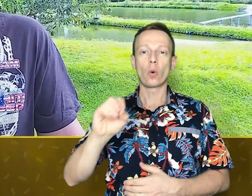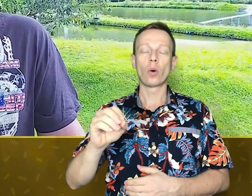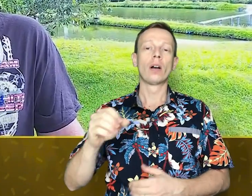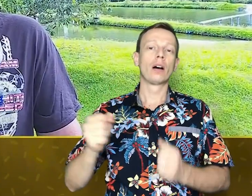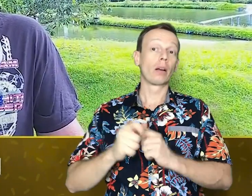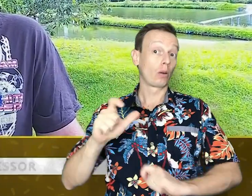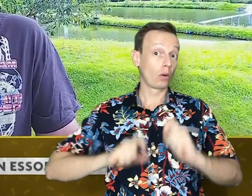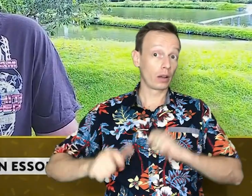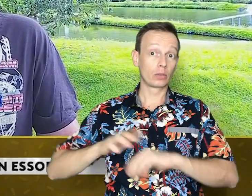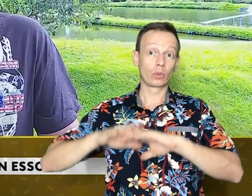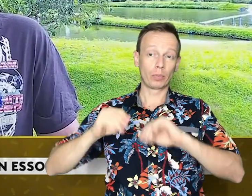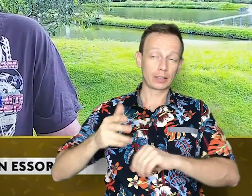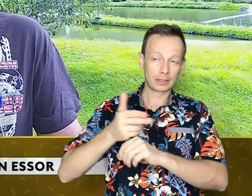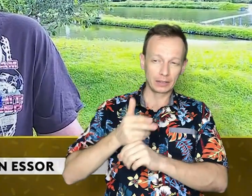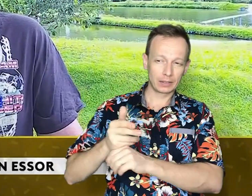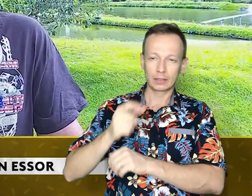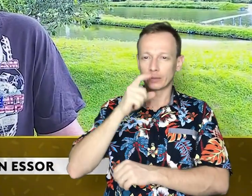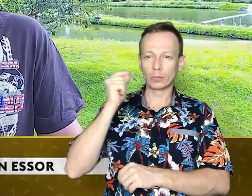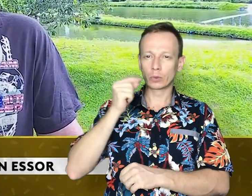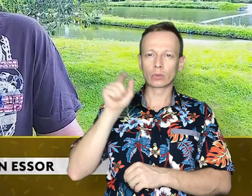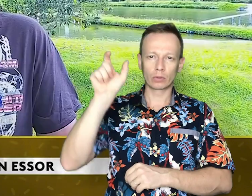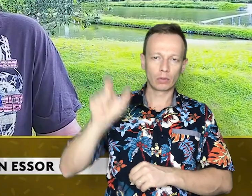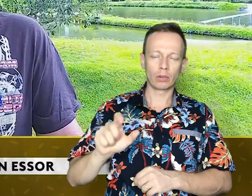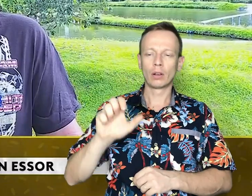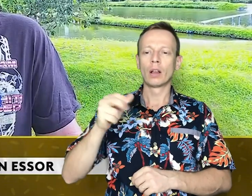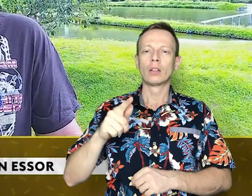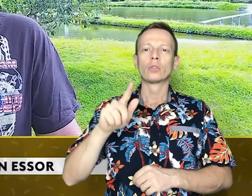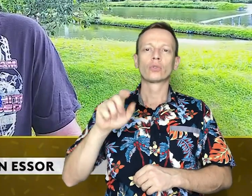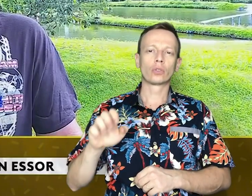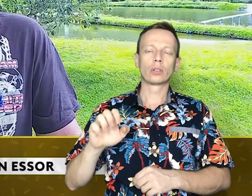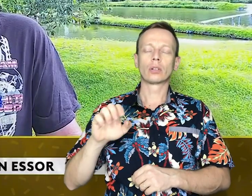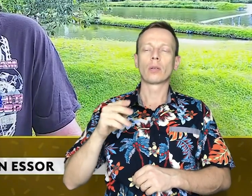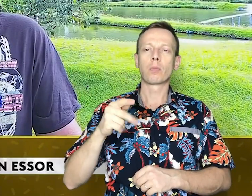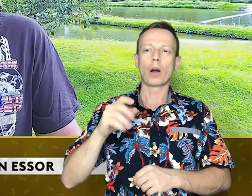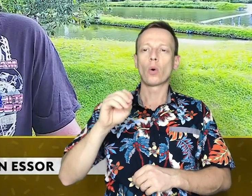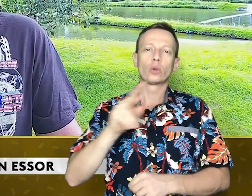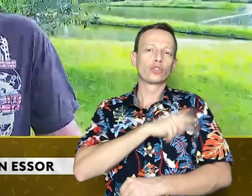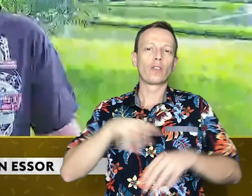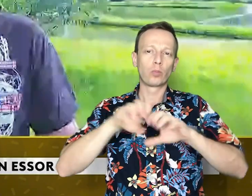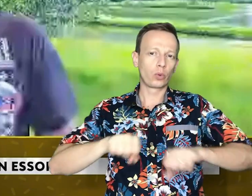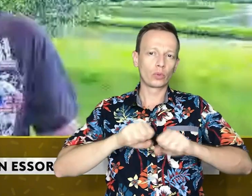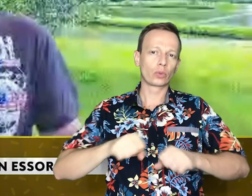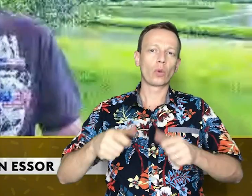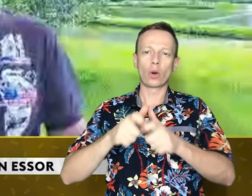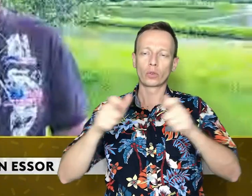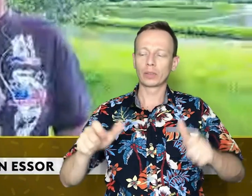Ngepao. Patrick, qui est chef de production de la société Aquapac. Patrick Yaorana, est-ce que vous me recevez